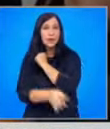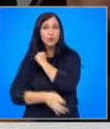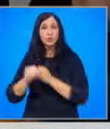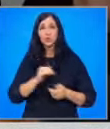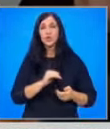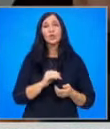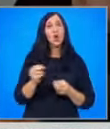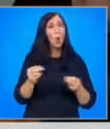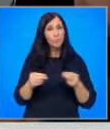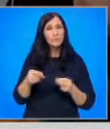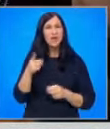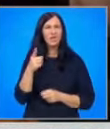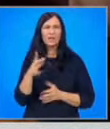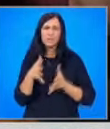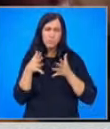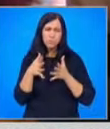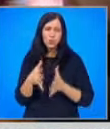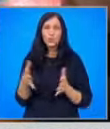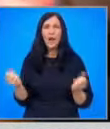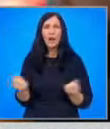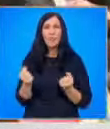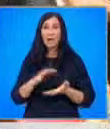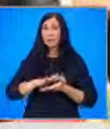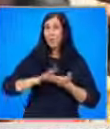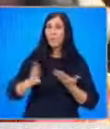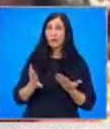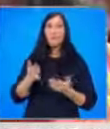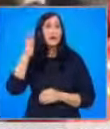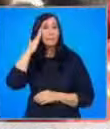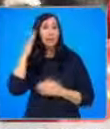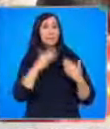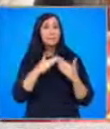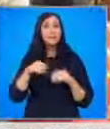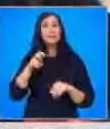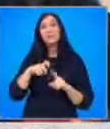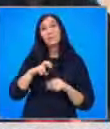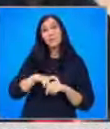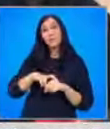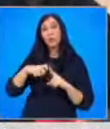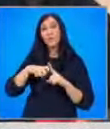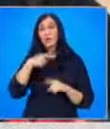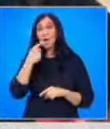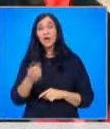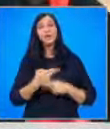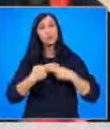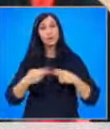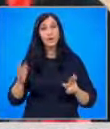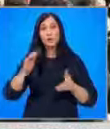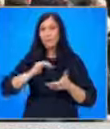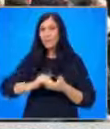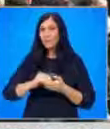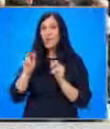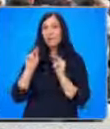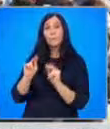е един брутален акт на омраза. Премиера на съседите Димитър Ковачевски заяви, че още с отварянето на клубовете